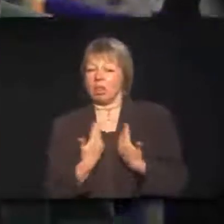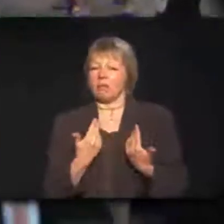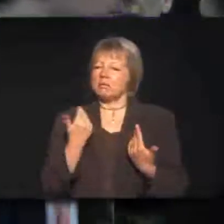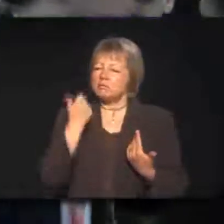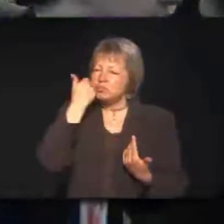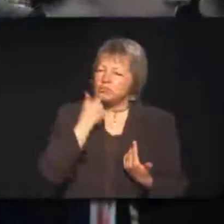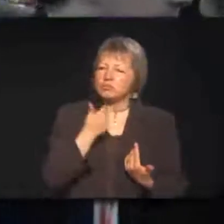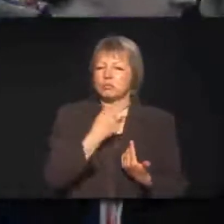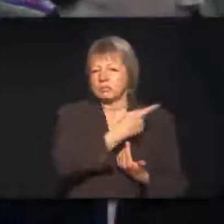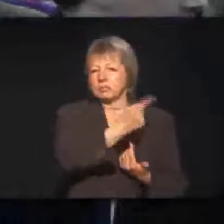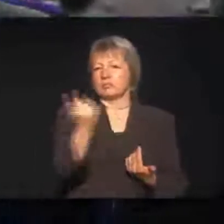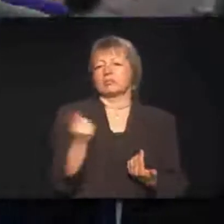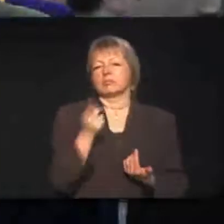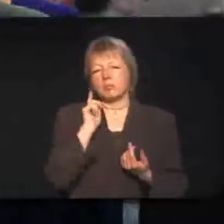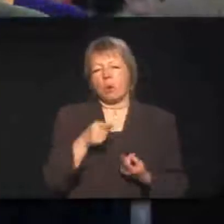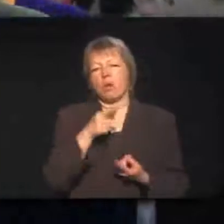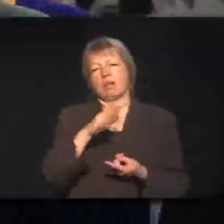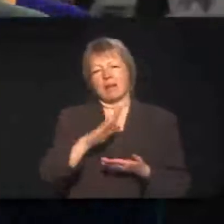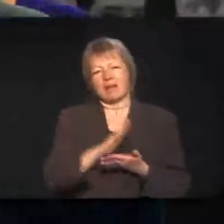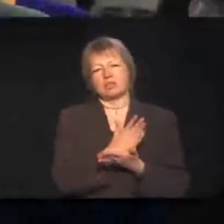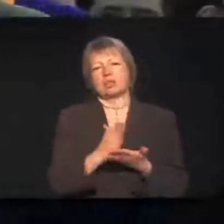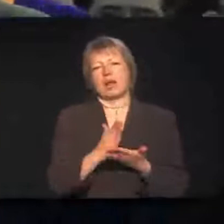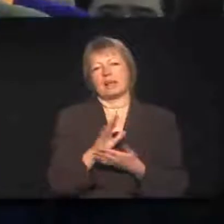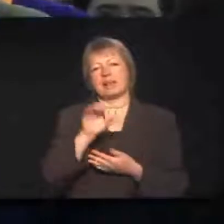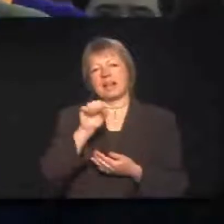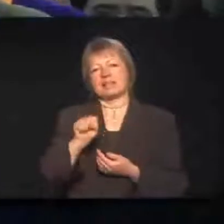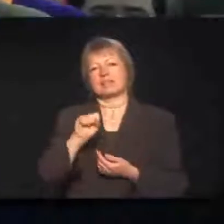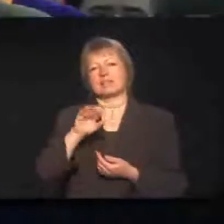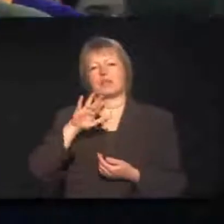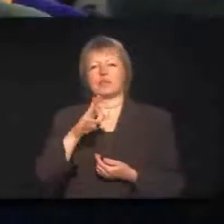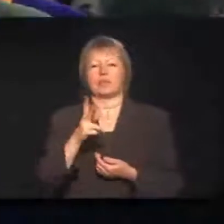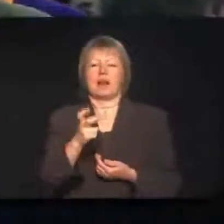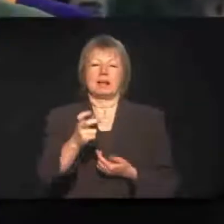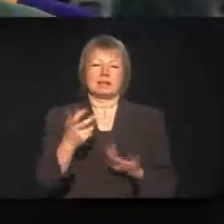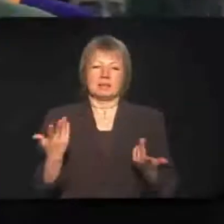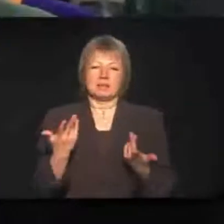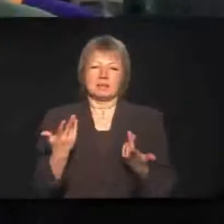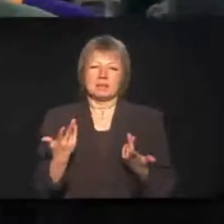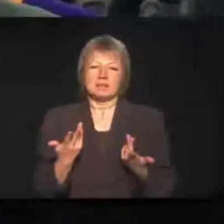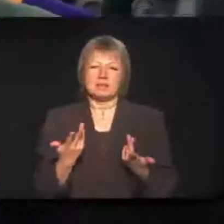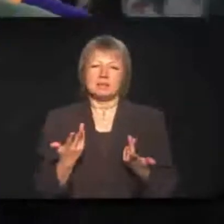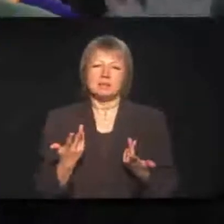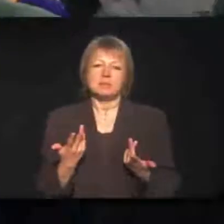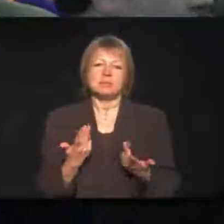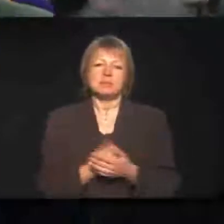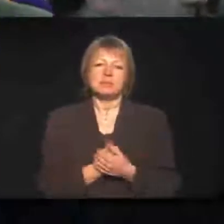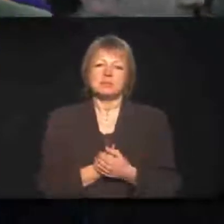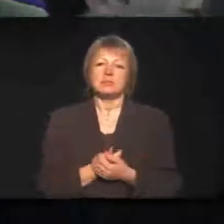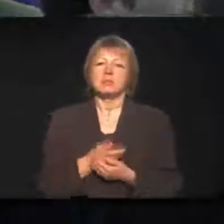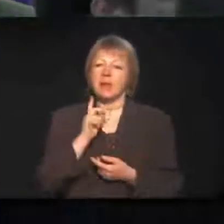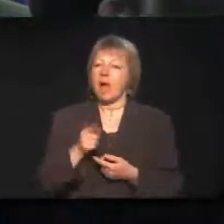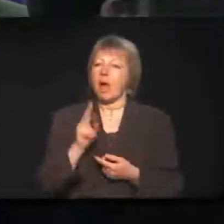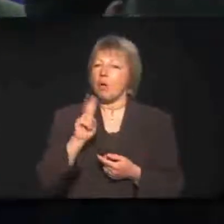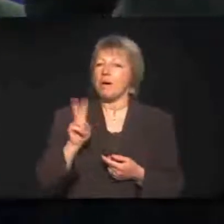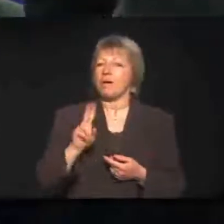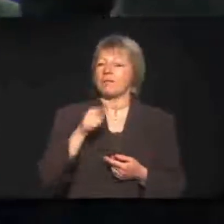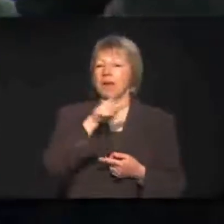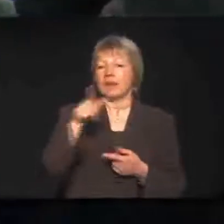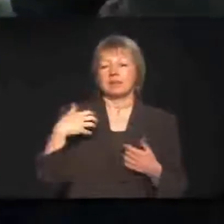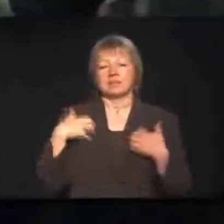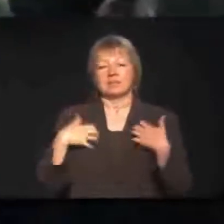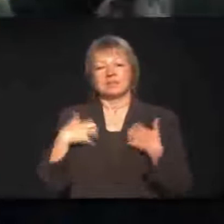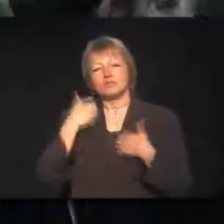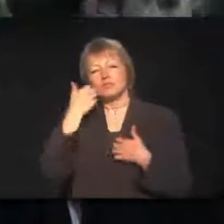und entscheidet euch für es 35 und dasselbe möchte ich auch den den Enthusiasten sagen bitte